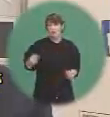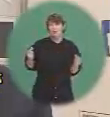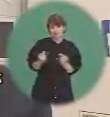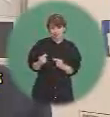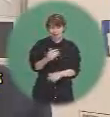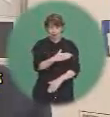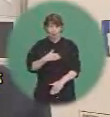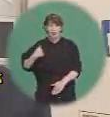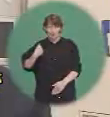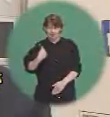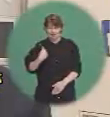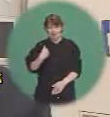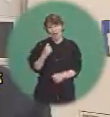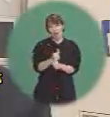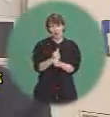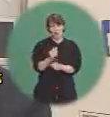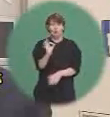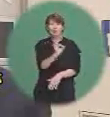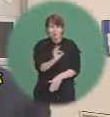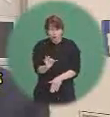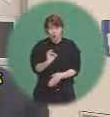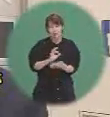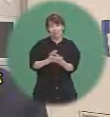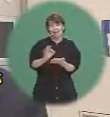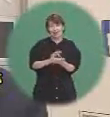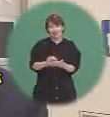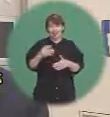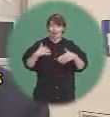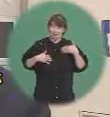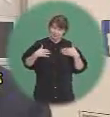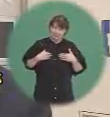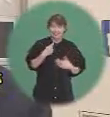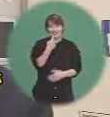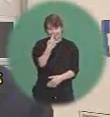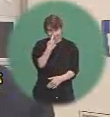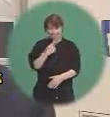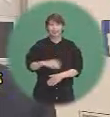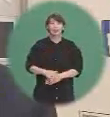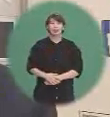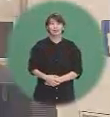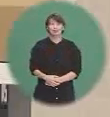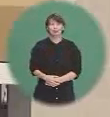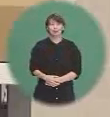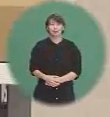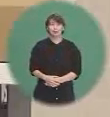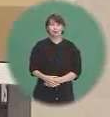自分たちの作った製品が使われているということに、やはり喜びを感じます。